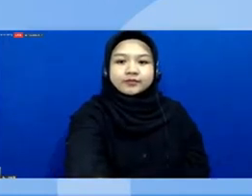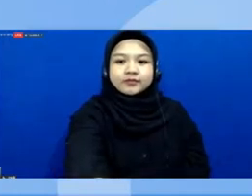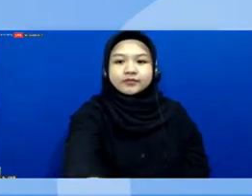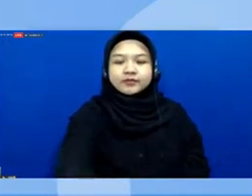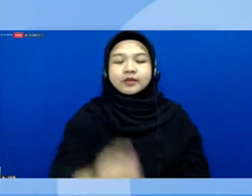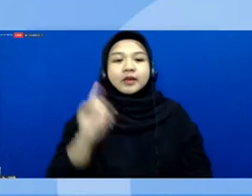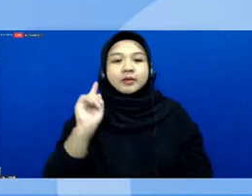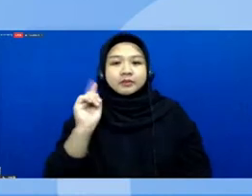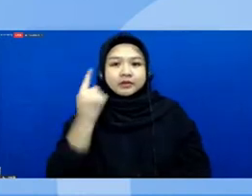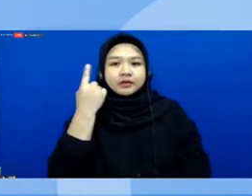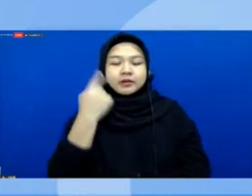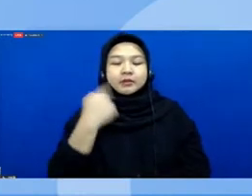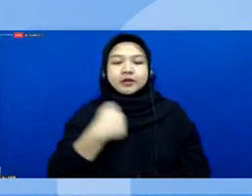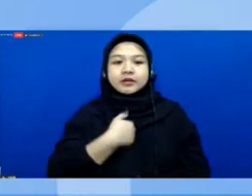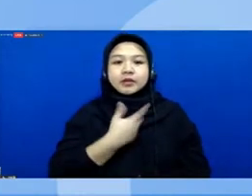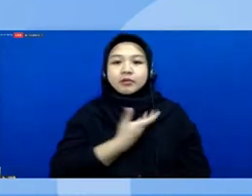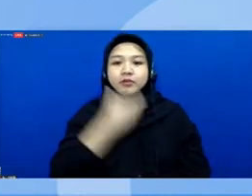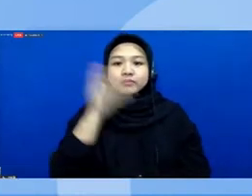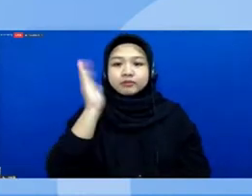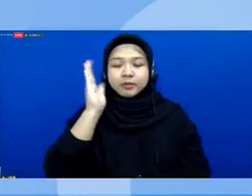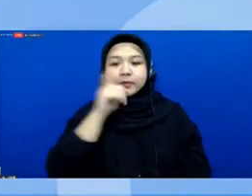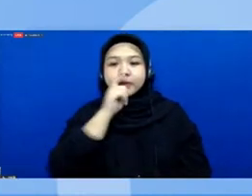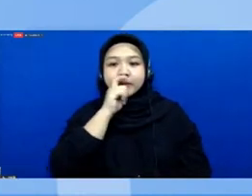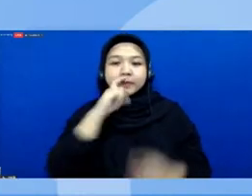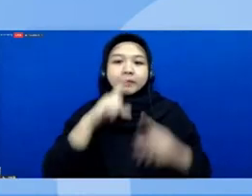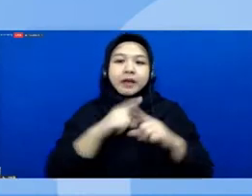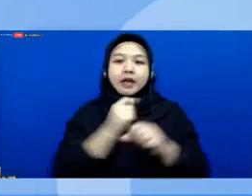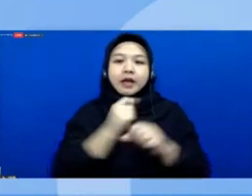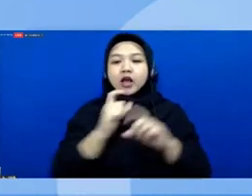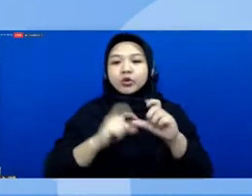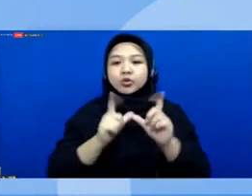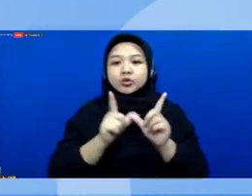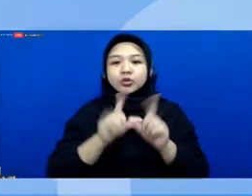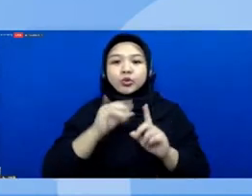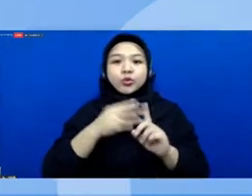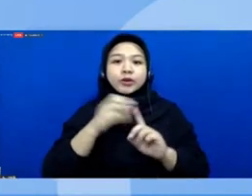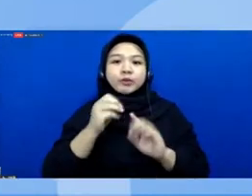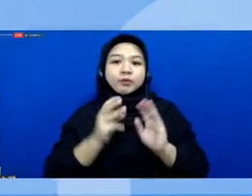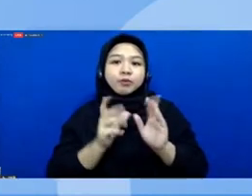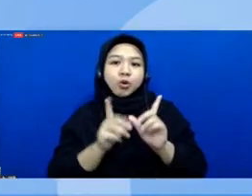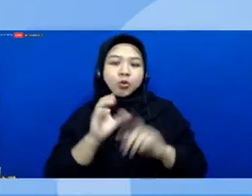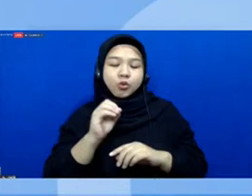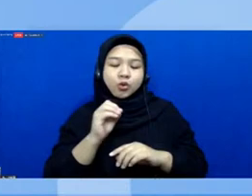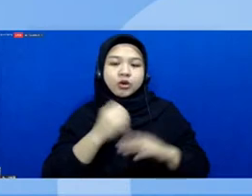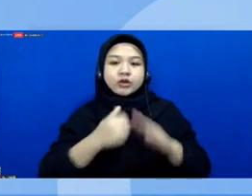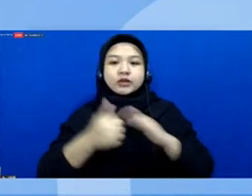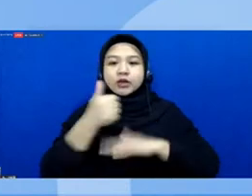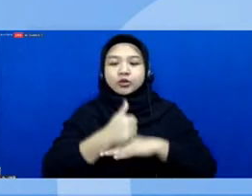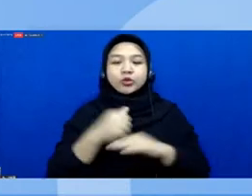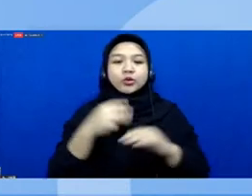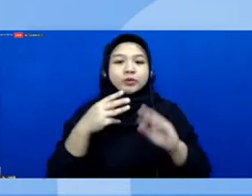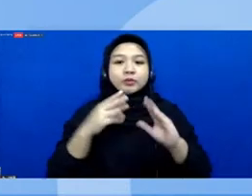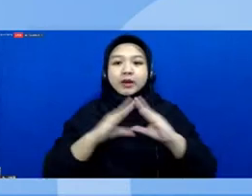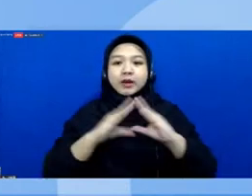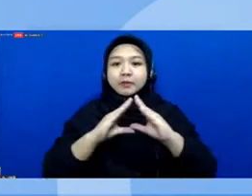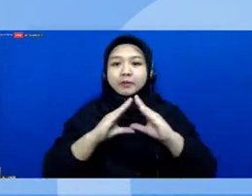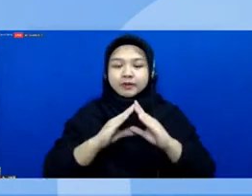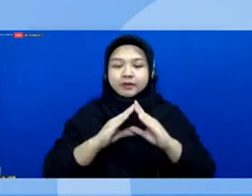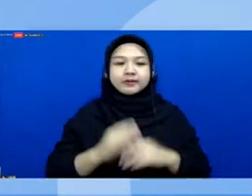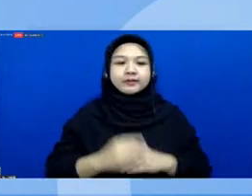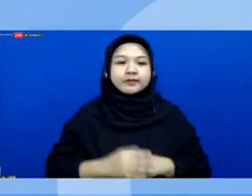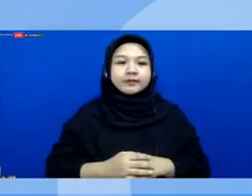Bapak Direktur Agus Wibowo, Direktur BNPB, Bapak Wakil Gubernur Jawa